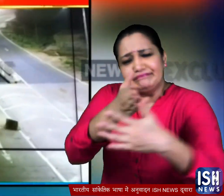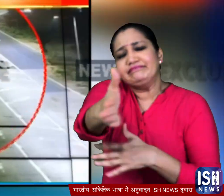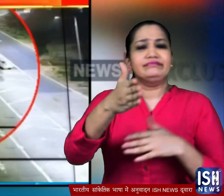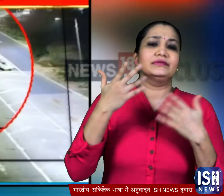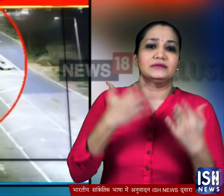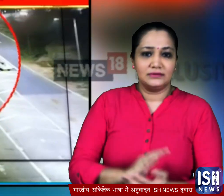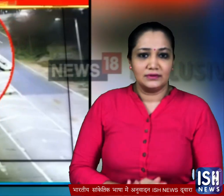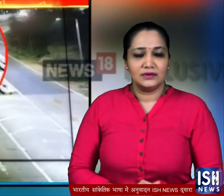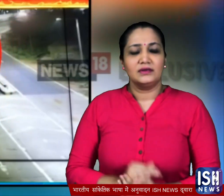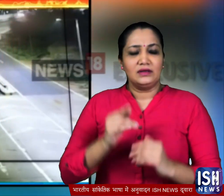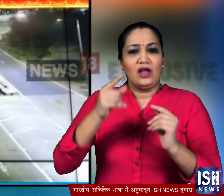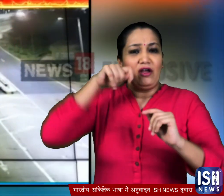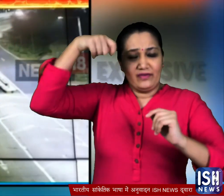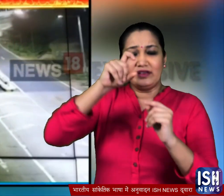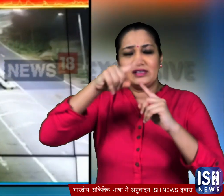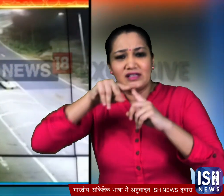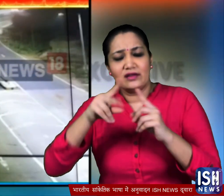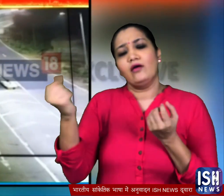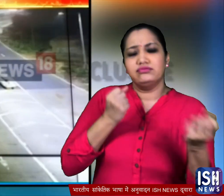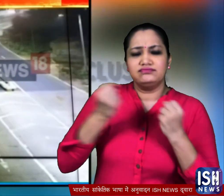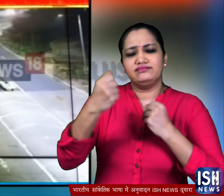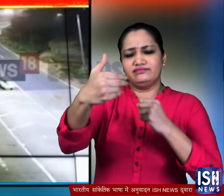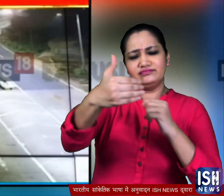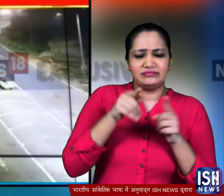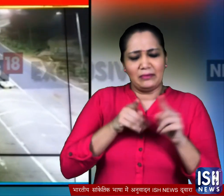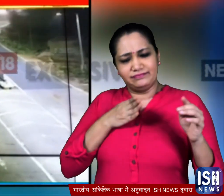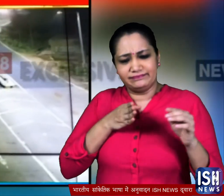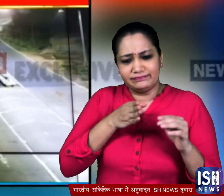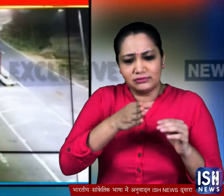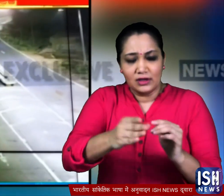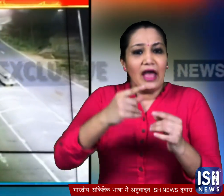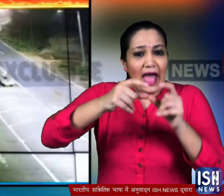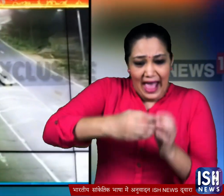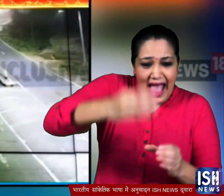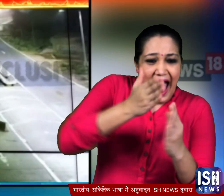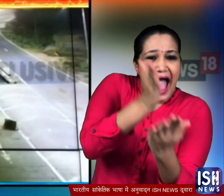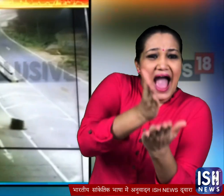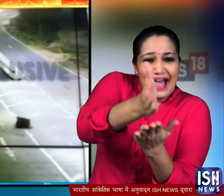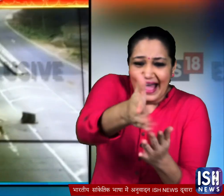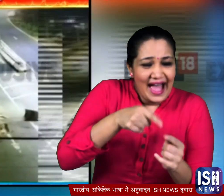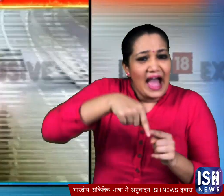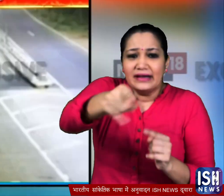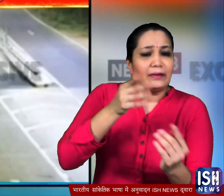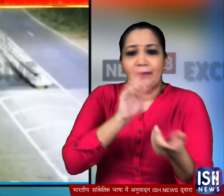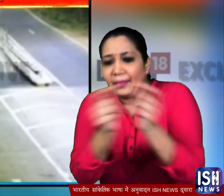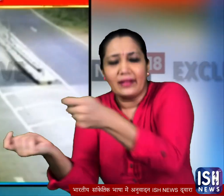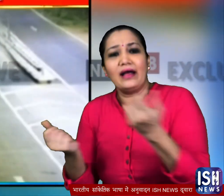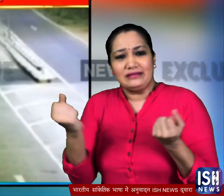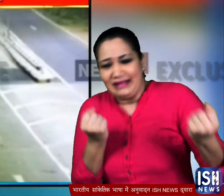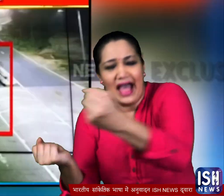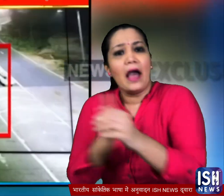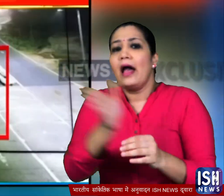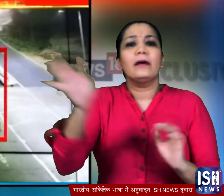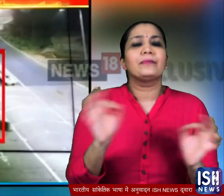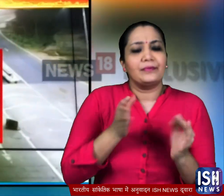गया। सामने आए सीसीटीवी वीडियो में वो ट्रक आगे बढ़ता दिखाई दिया, लेकिन डिवाइडर के सामने आने के बाद भी उसने रास्ता नहीं बदला, वो सीधा डिवाइडर पर चढ़